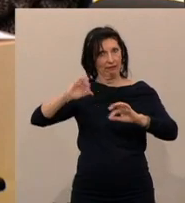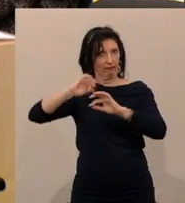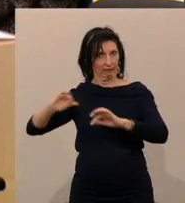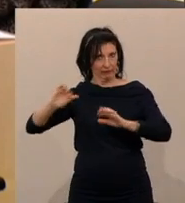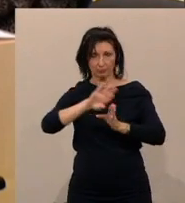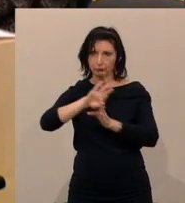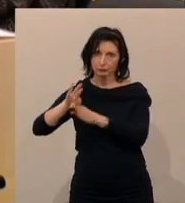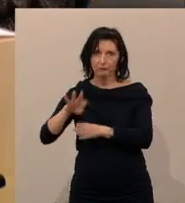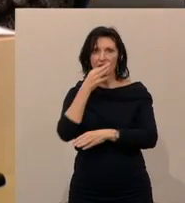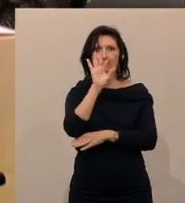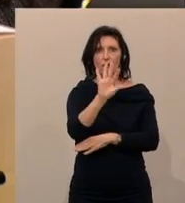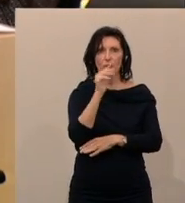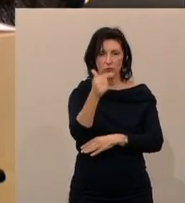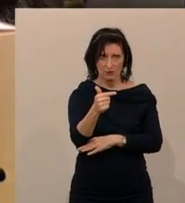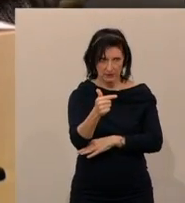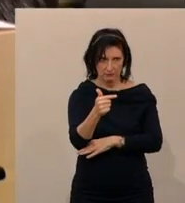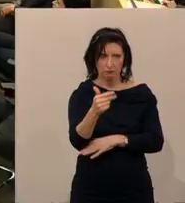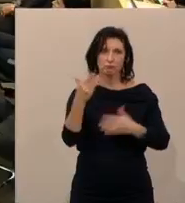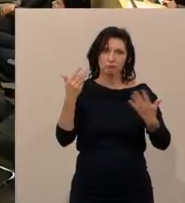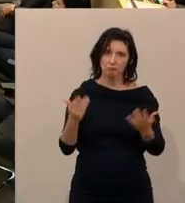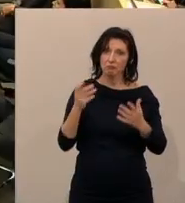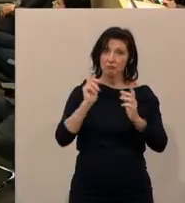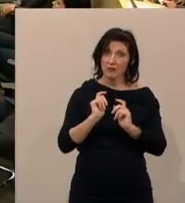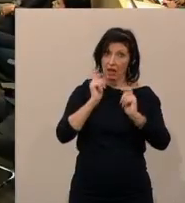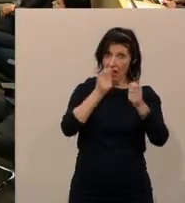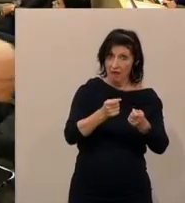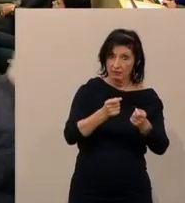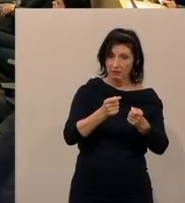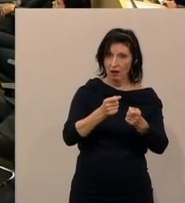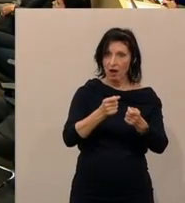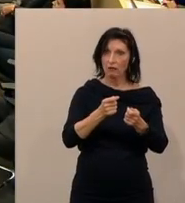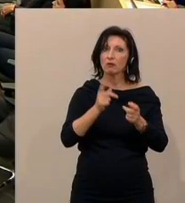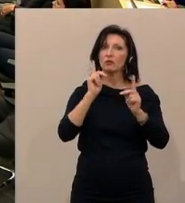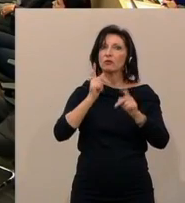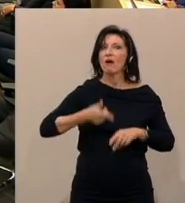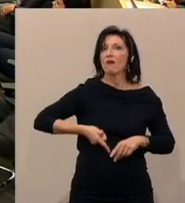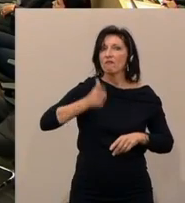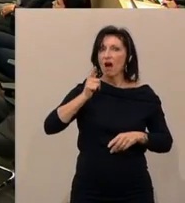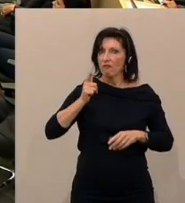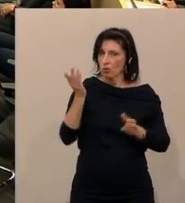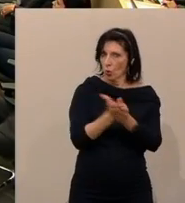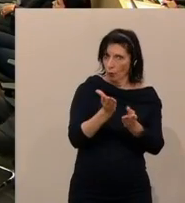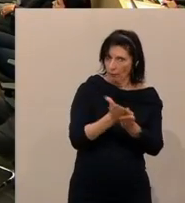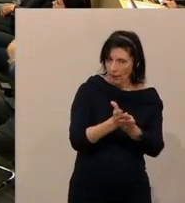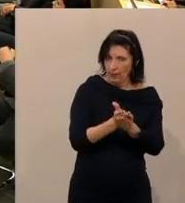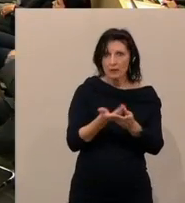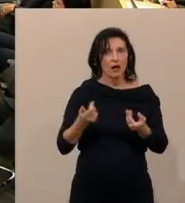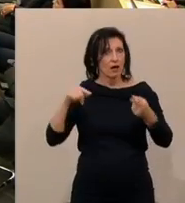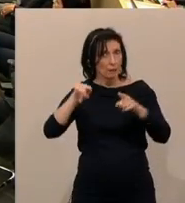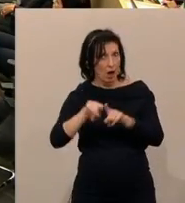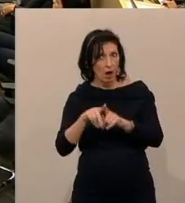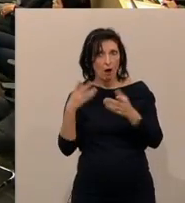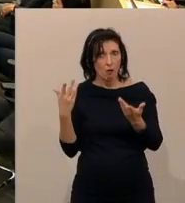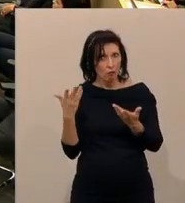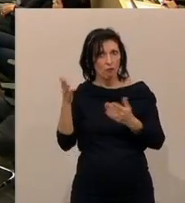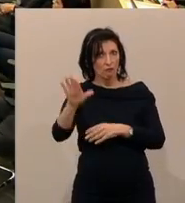Frage 25. Sowohl bei Anträgen auf Ausstellung von waffenrechtlichen Dokumenten als auch in jenen